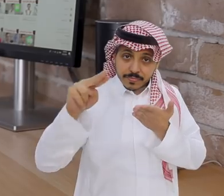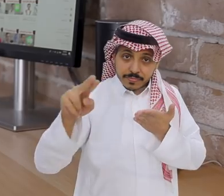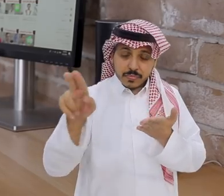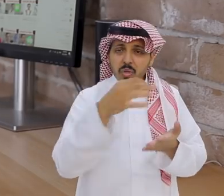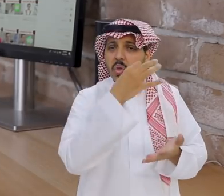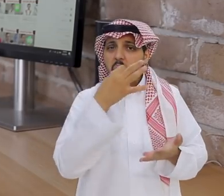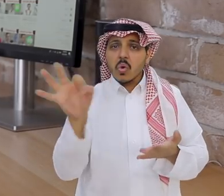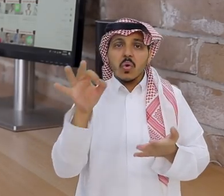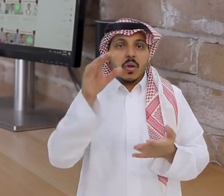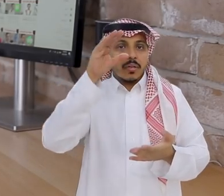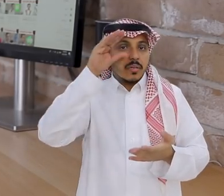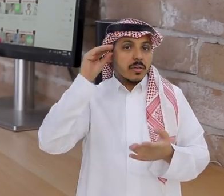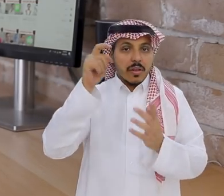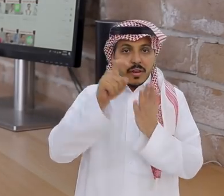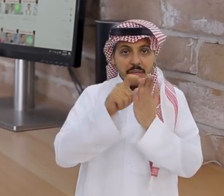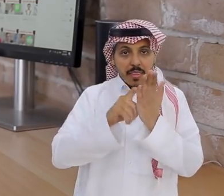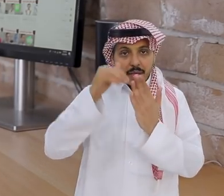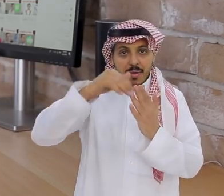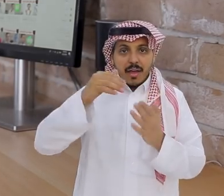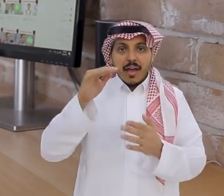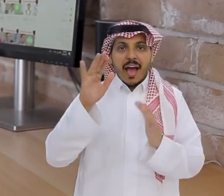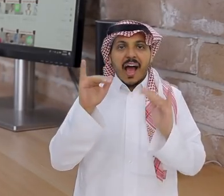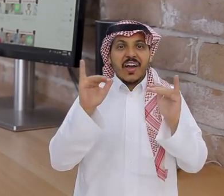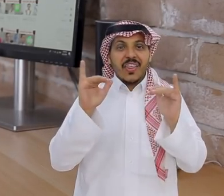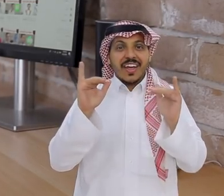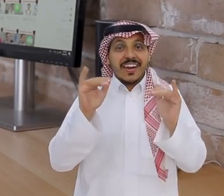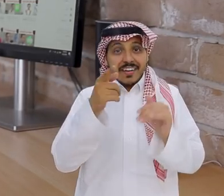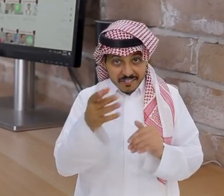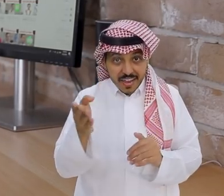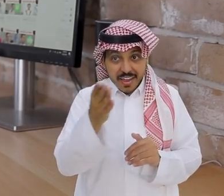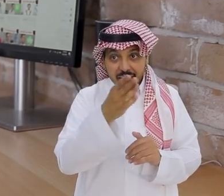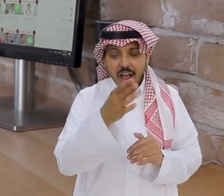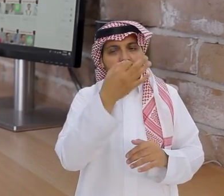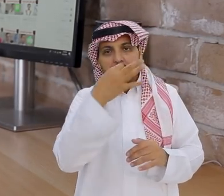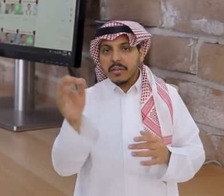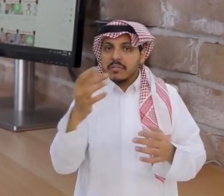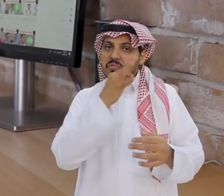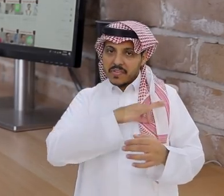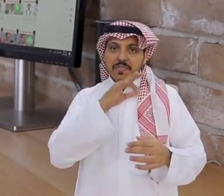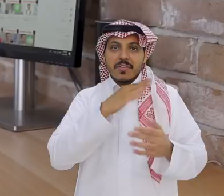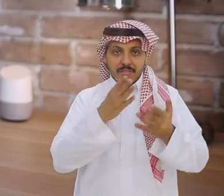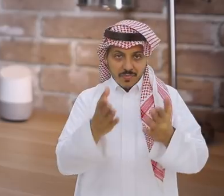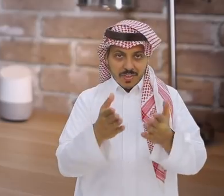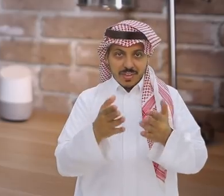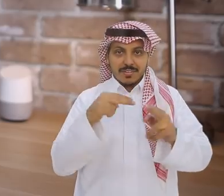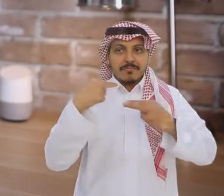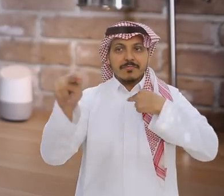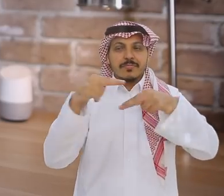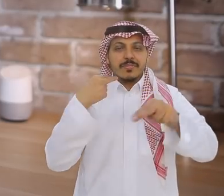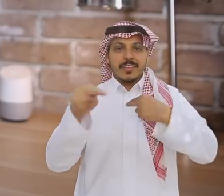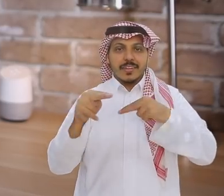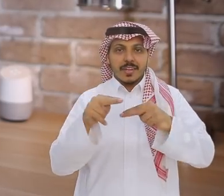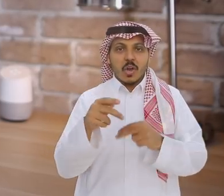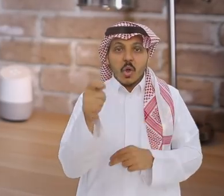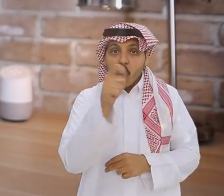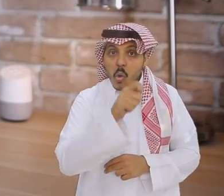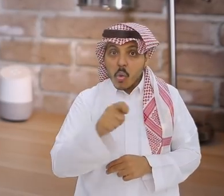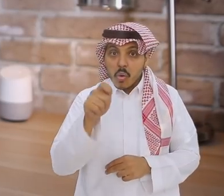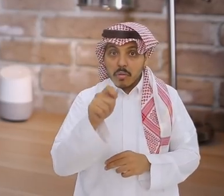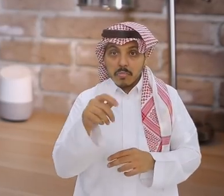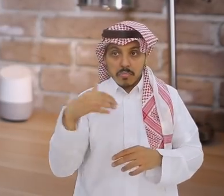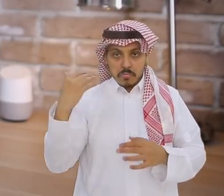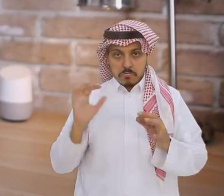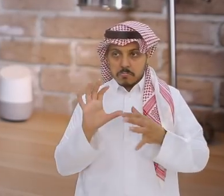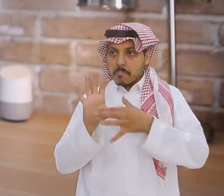موجود على كل الاندرويد المفروض، واي واحد معاه جوال اندرويد حيقدر يستفيد من خدمات شات. متى ما جوجل ضبطت الموضوع